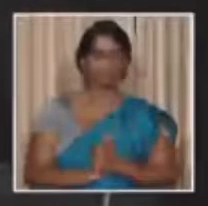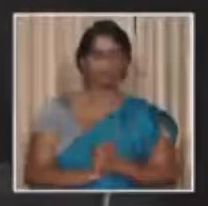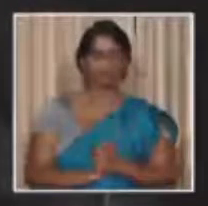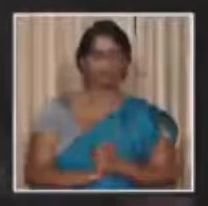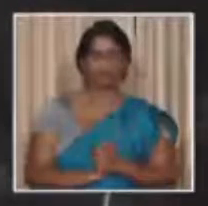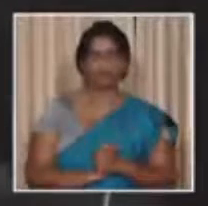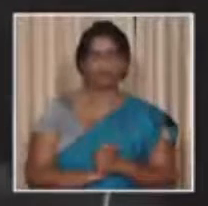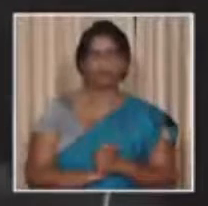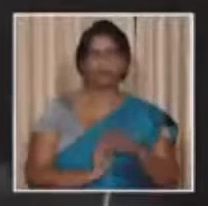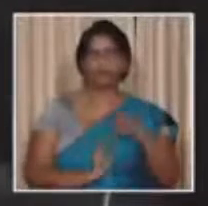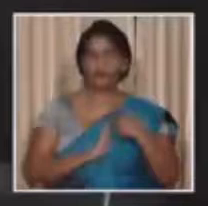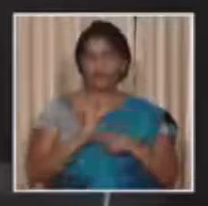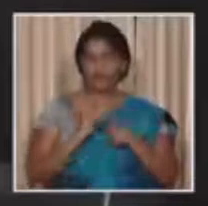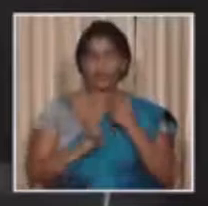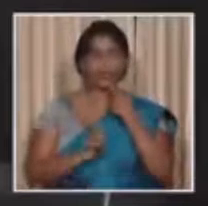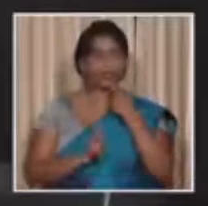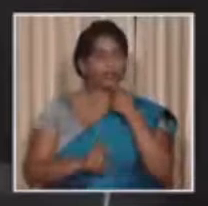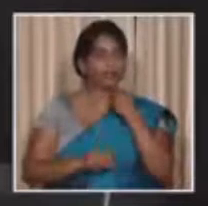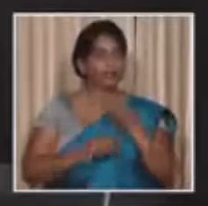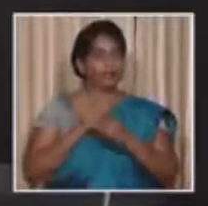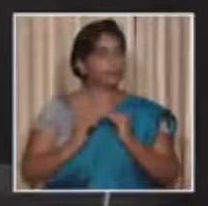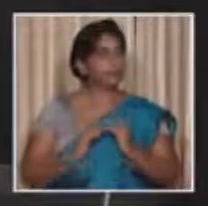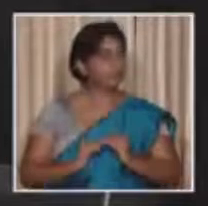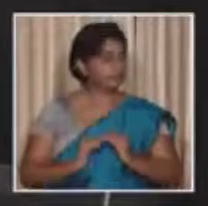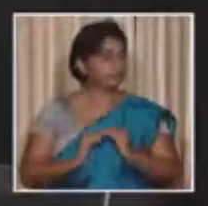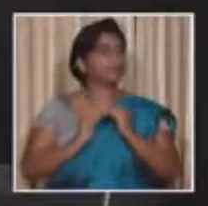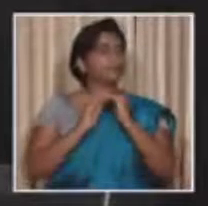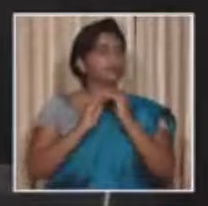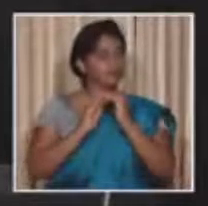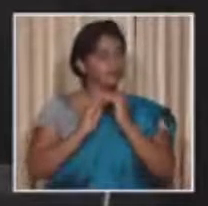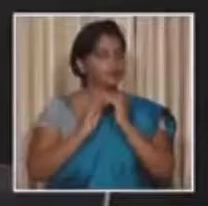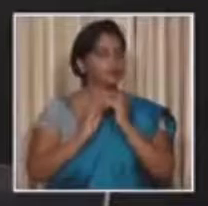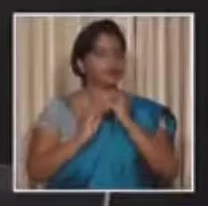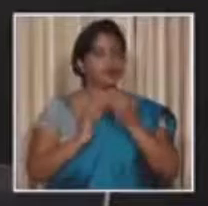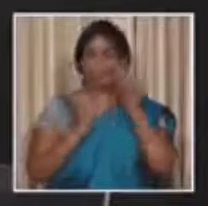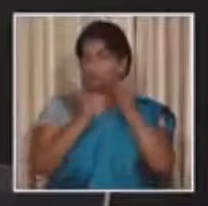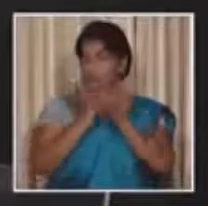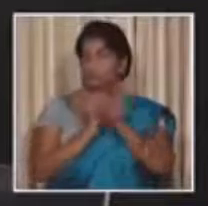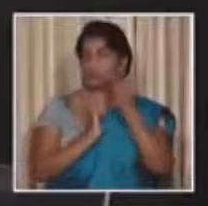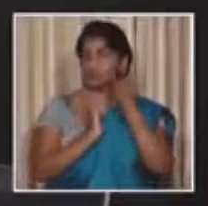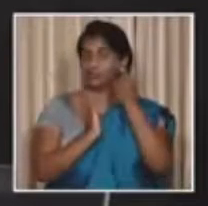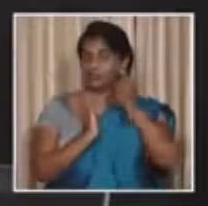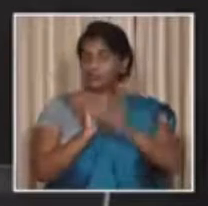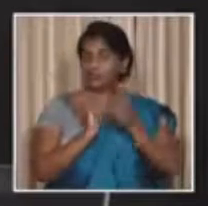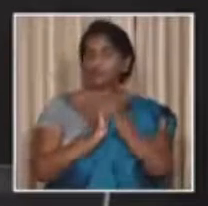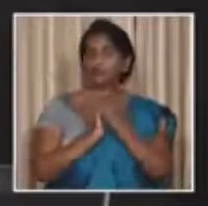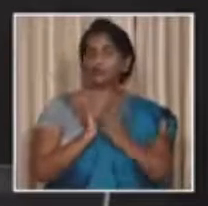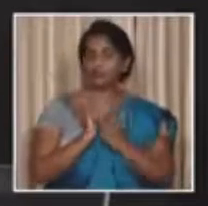ශ්‍රී ලංකාවේ තේ කර්මාන්තේ ප්‍රවර්ධනය වෙනුවෙන් ඉදිරිපත් කළද නියෝග කීපයක්